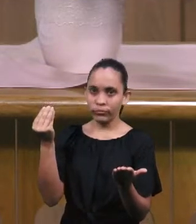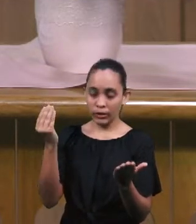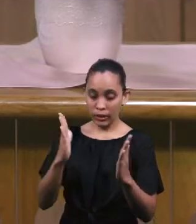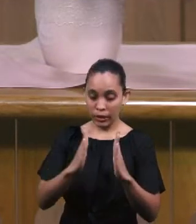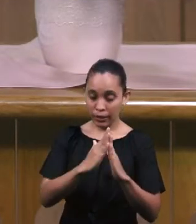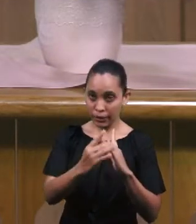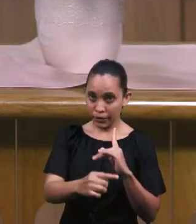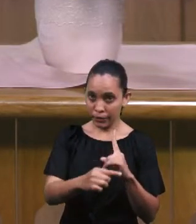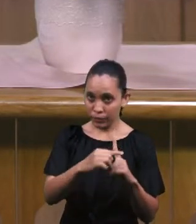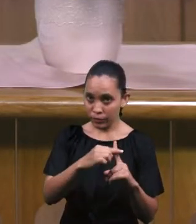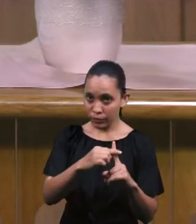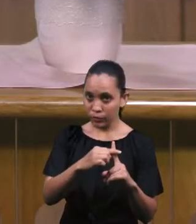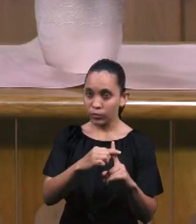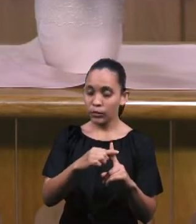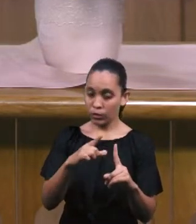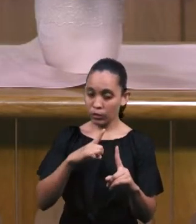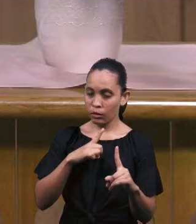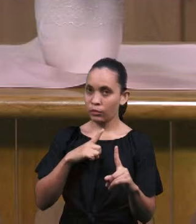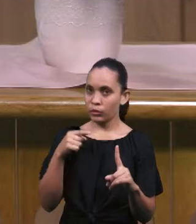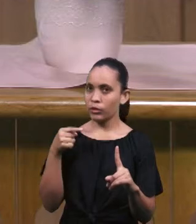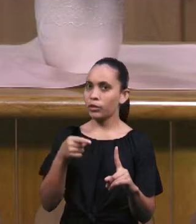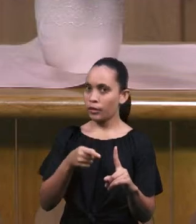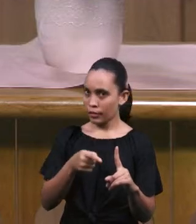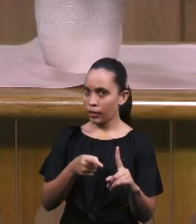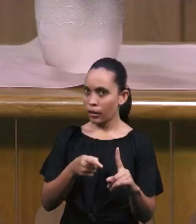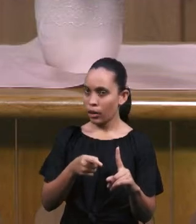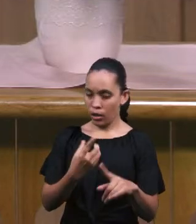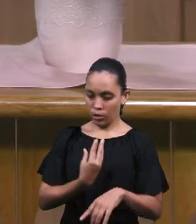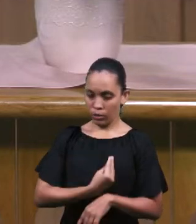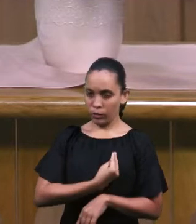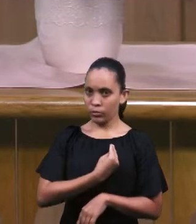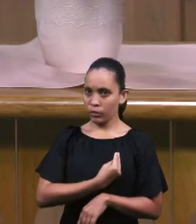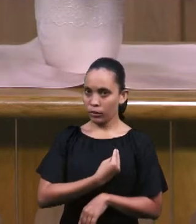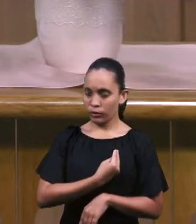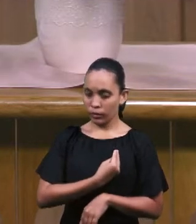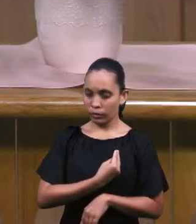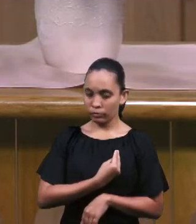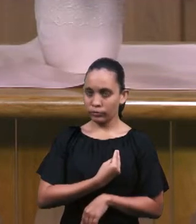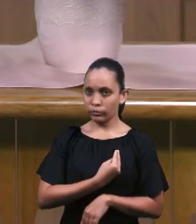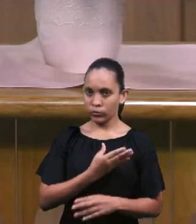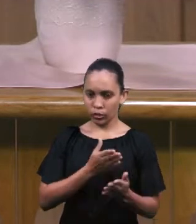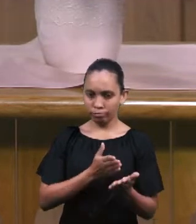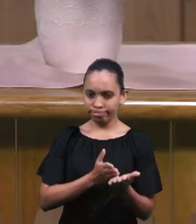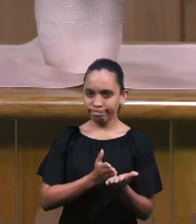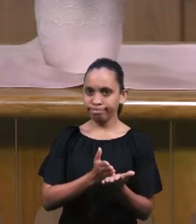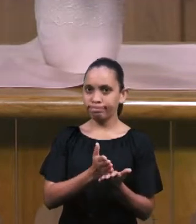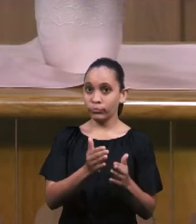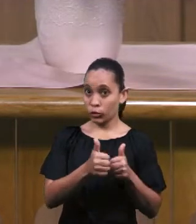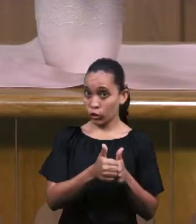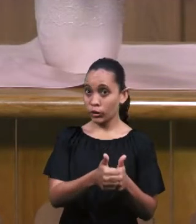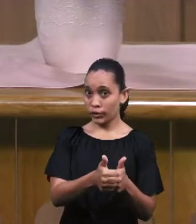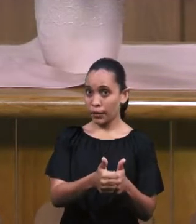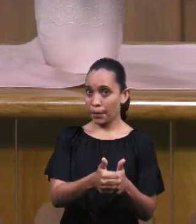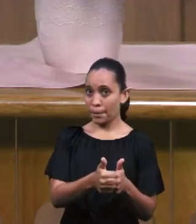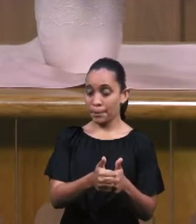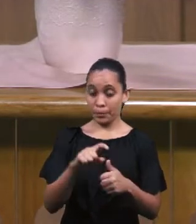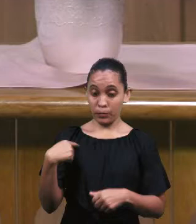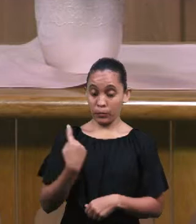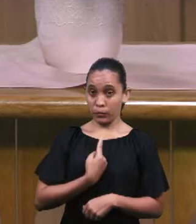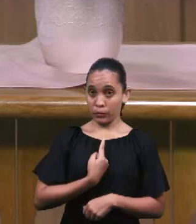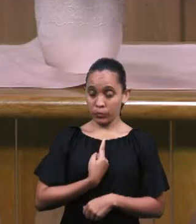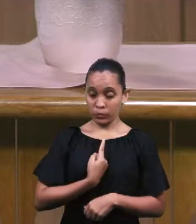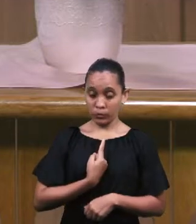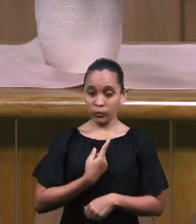L'Église avait ses critères et sa manière de diriger. Donc, quand nous sommes en train de parler ici dans la